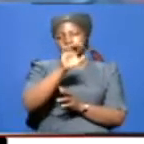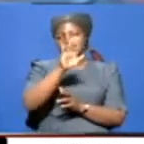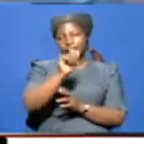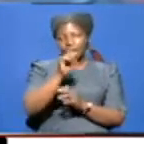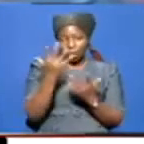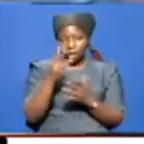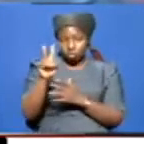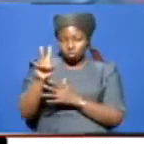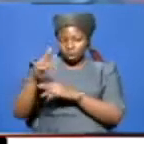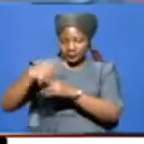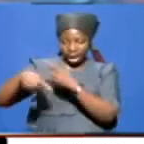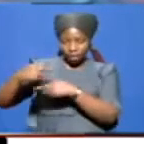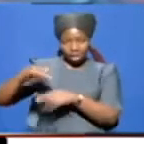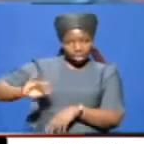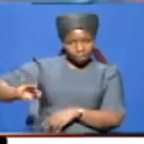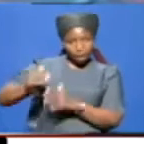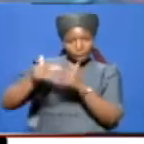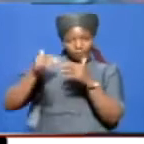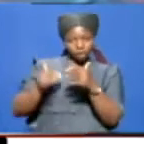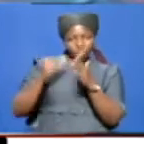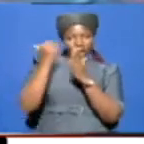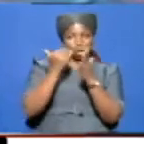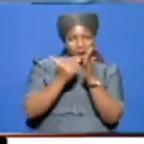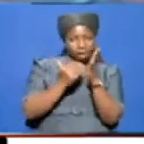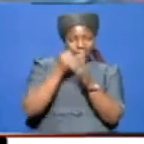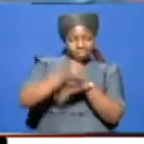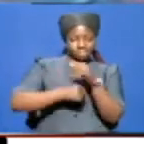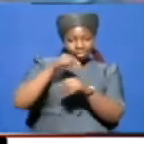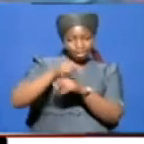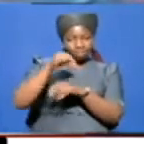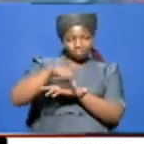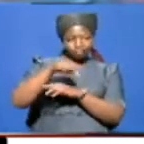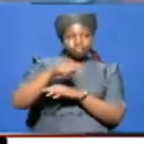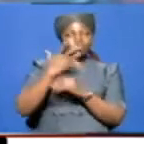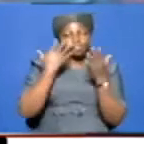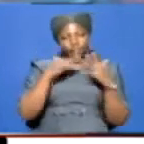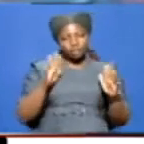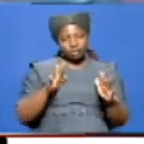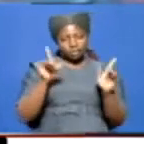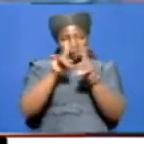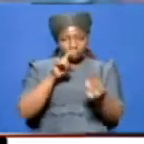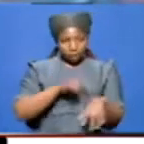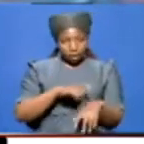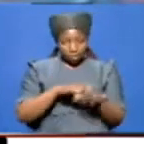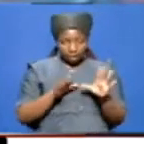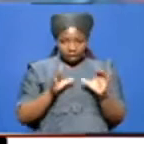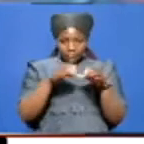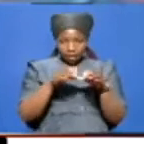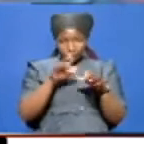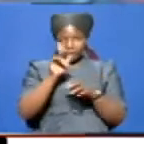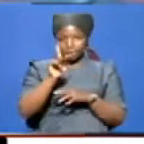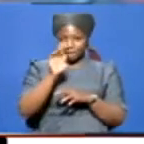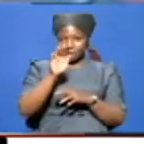mbili zikisalia kabla ya kalenda ya msimu wa mwaka huu kukamilika. Wakati huo huo, kampuni ya